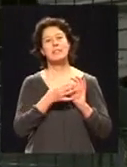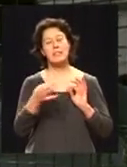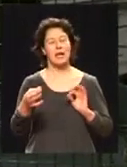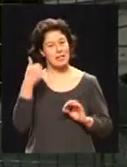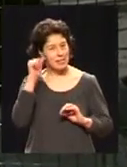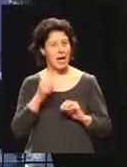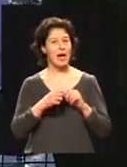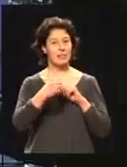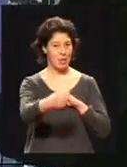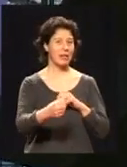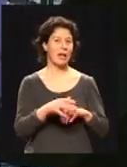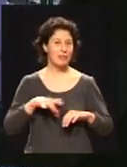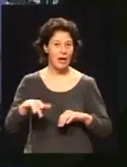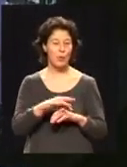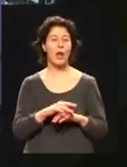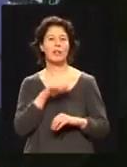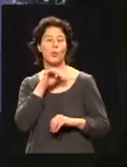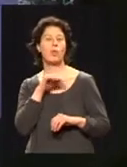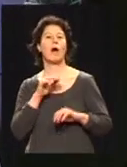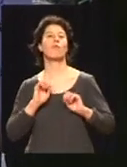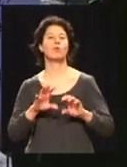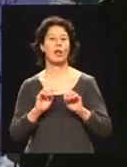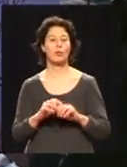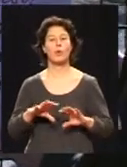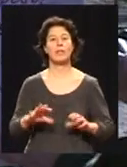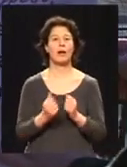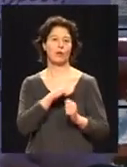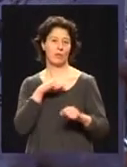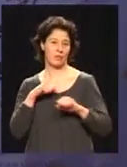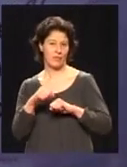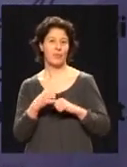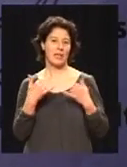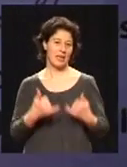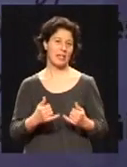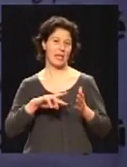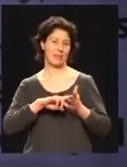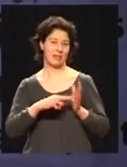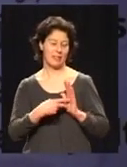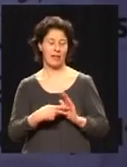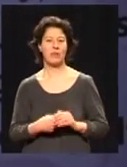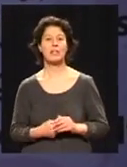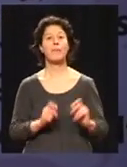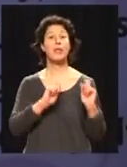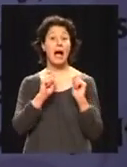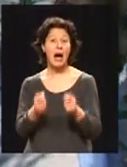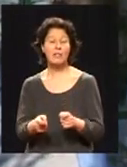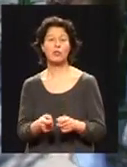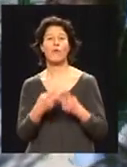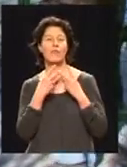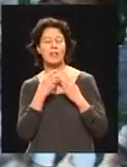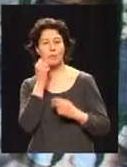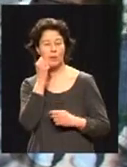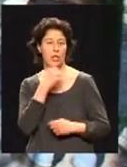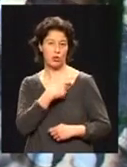terület egyike azoknak a kutyafuttatóknak, melyeknek kialakítását az önkormányzat az idei évre tervezi. Az átadón Wintermantel